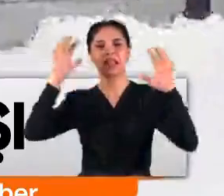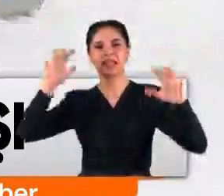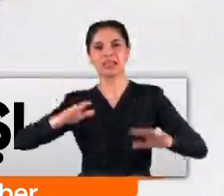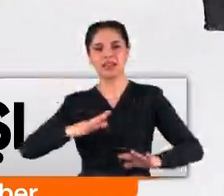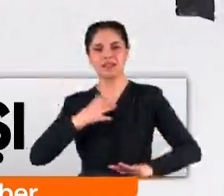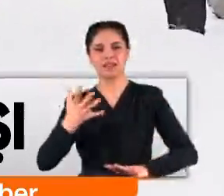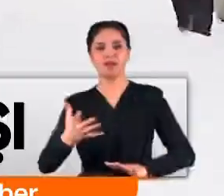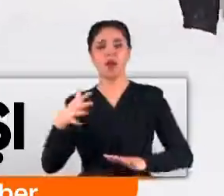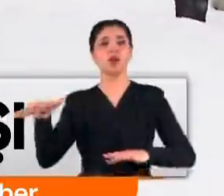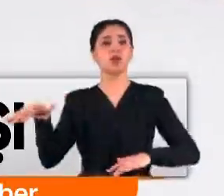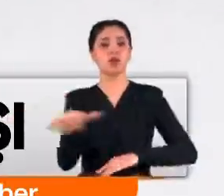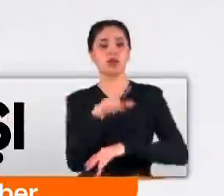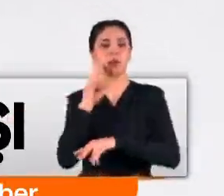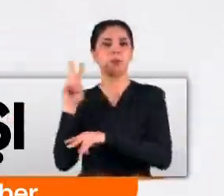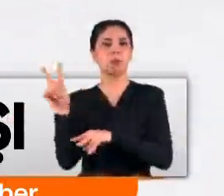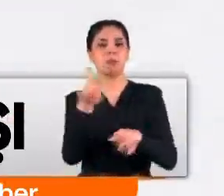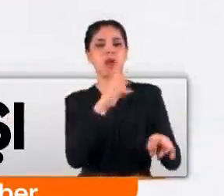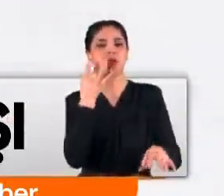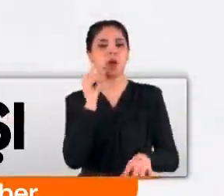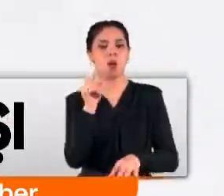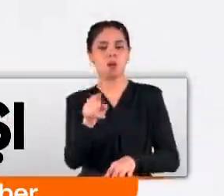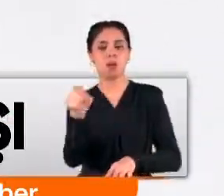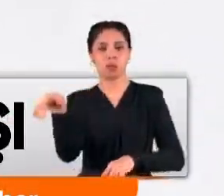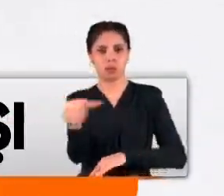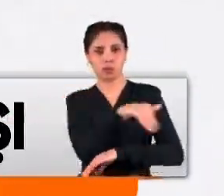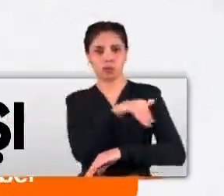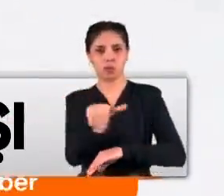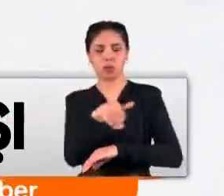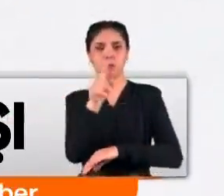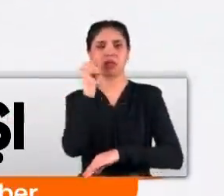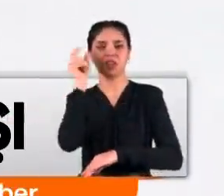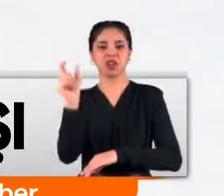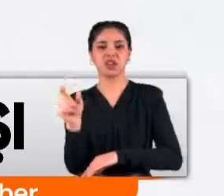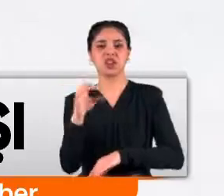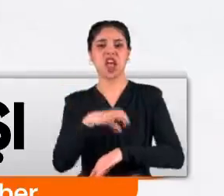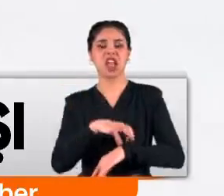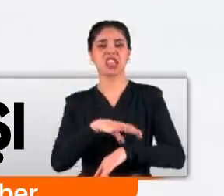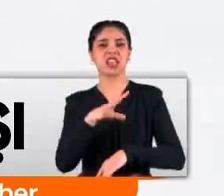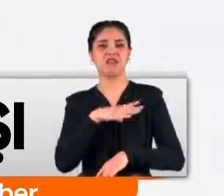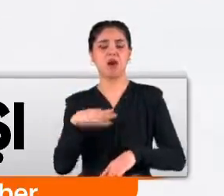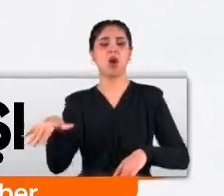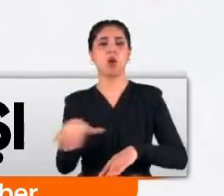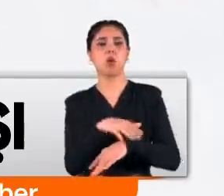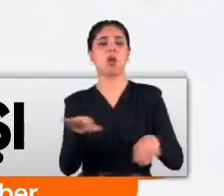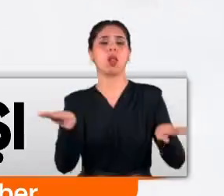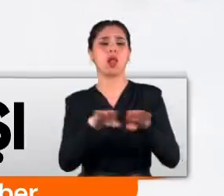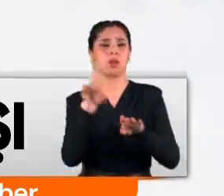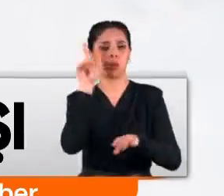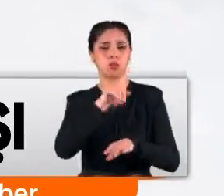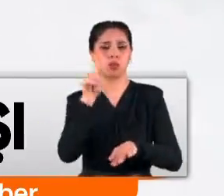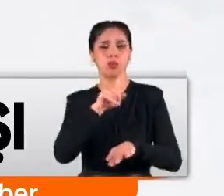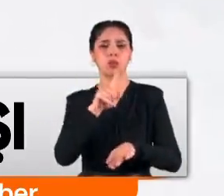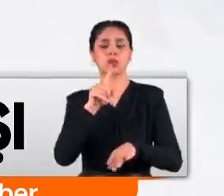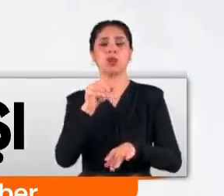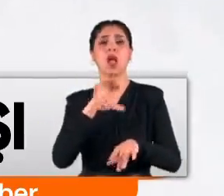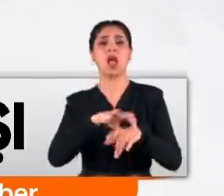Pek çok sokakta manzara işte bu. Bu sokakta da bir kişinin hastası vardı. Yol kapalı olduğu için hastasını